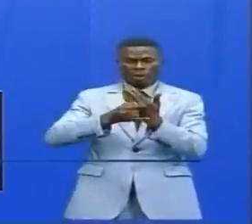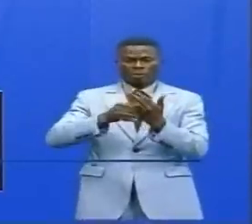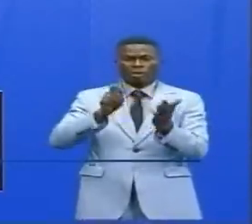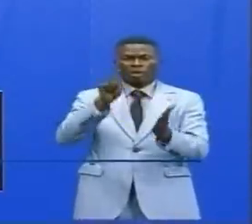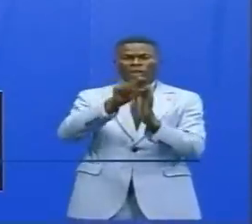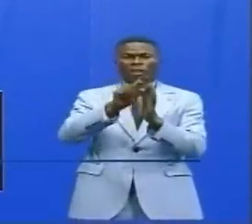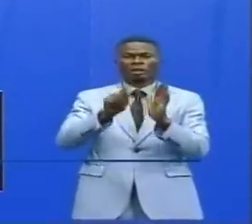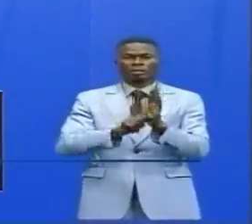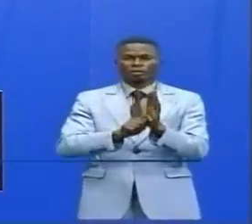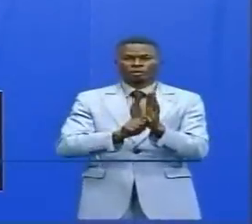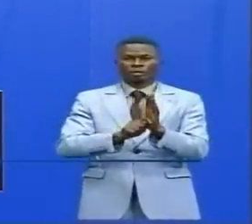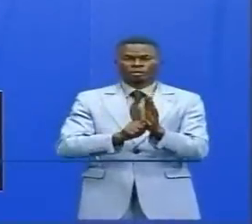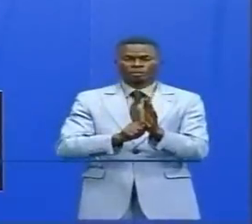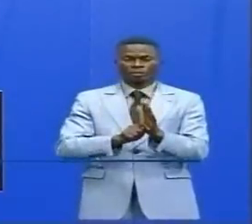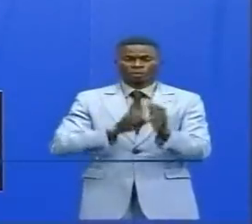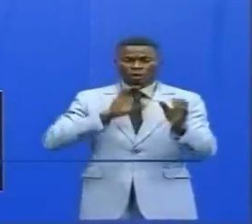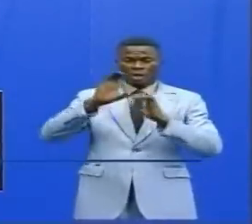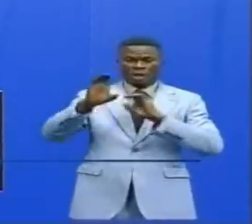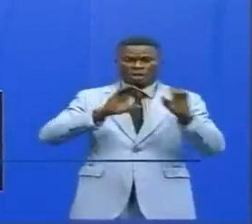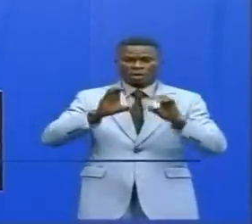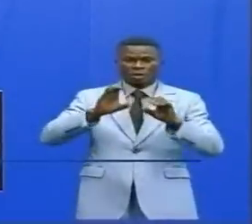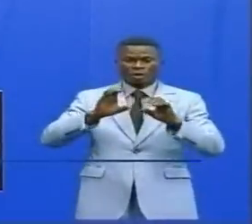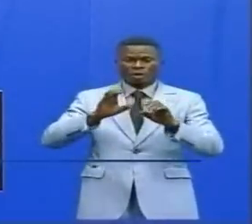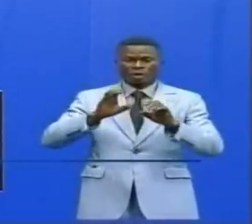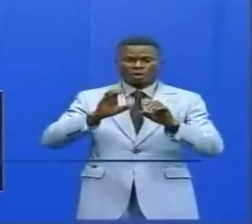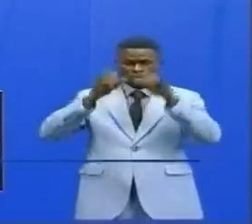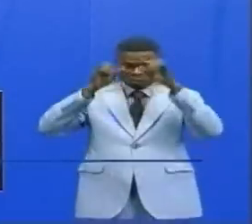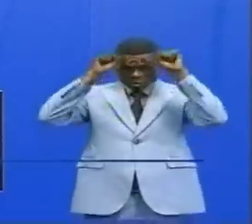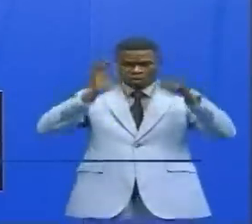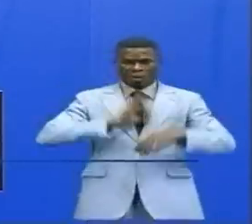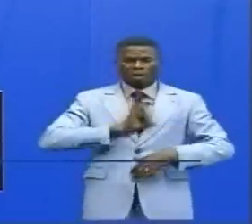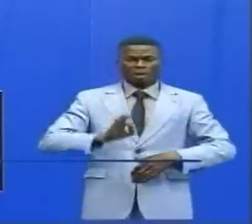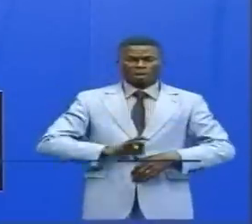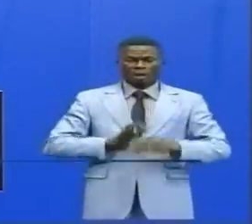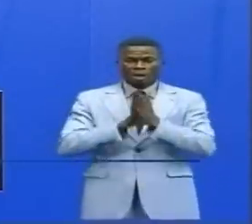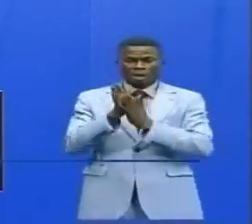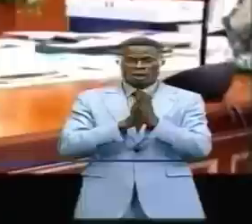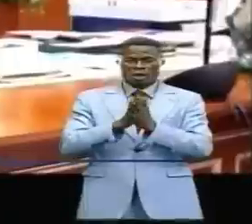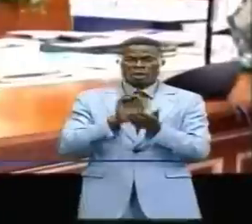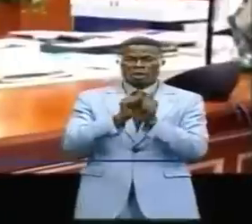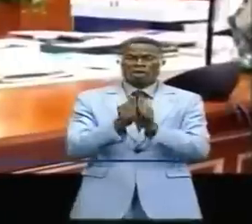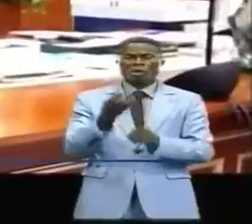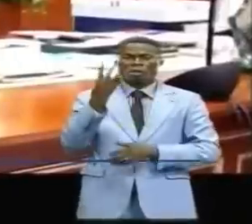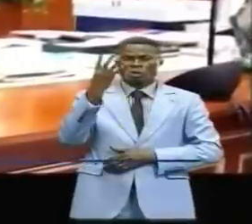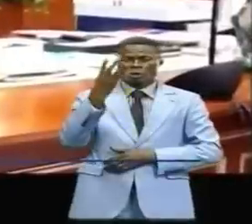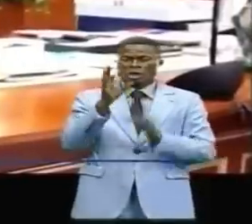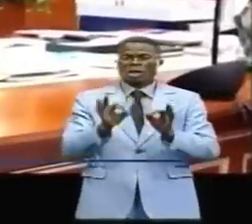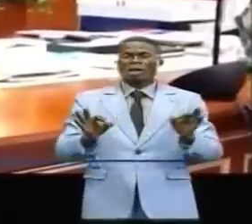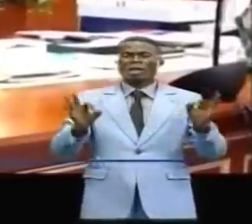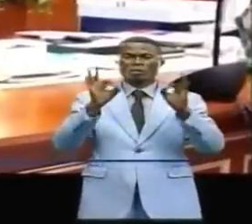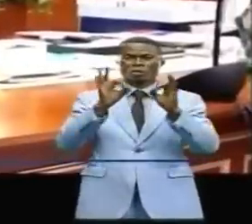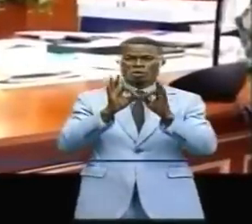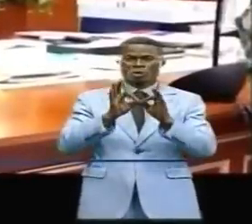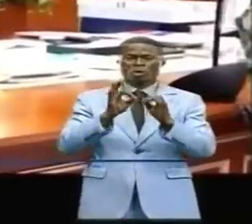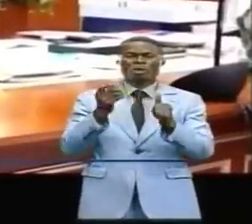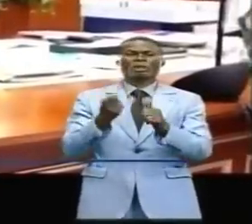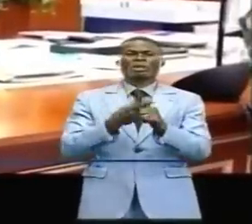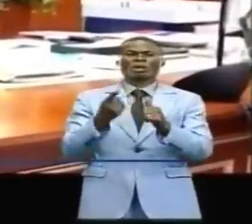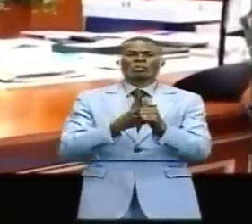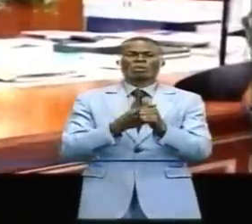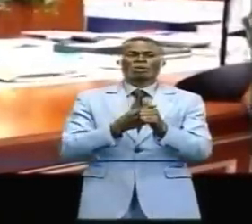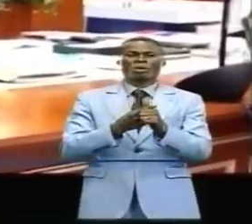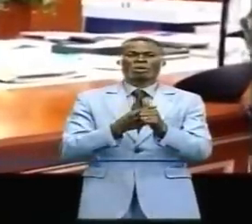texte. La communication du président de la République a porté sur 4 points principaux, à savoir